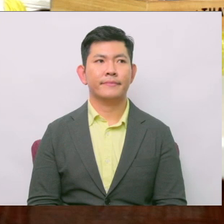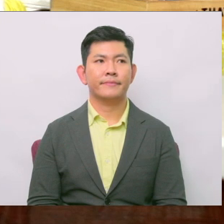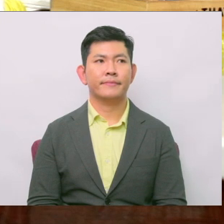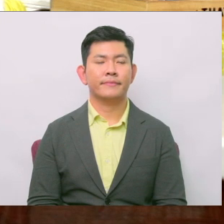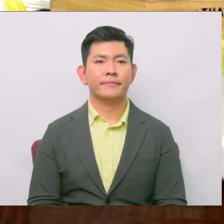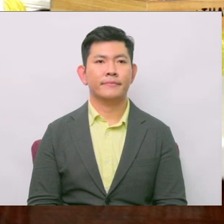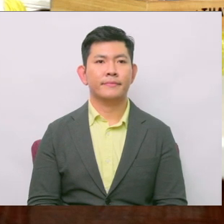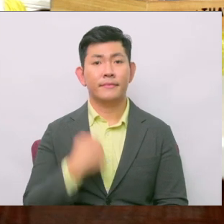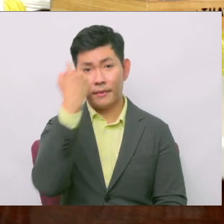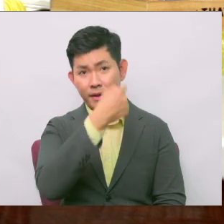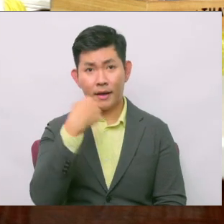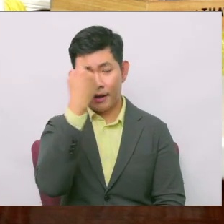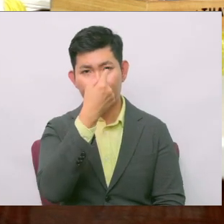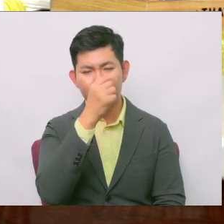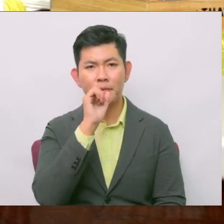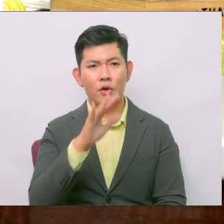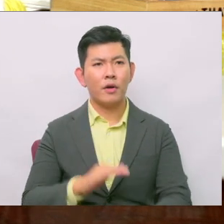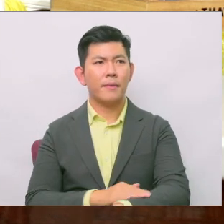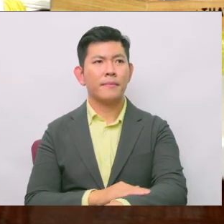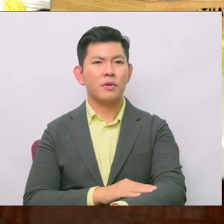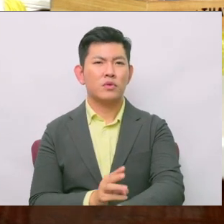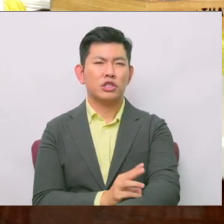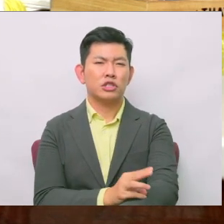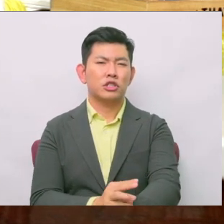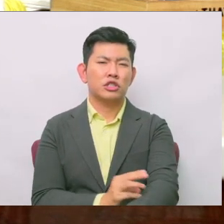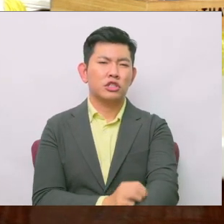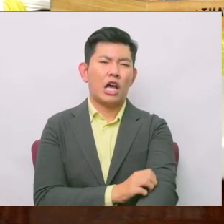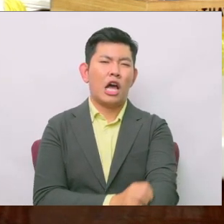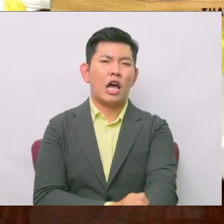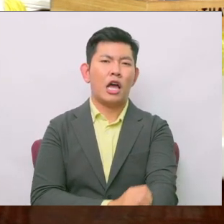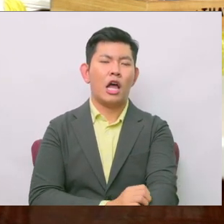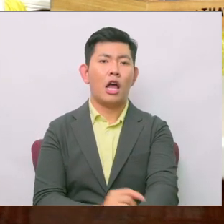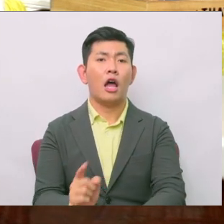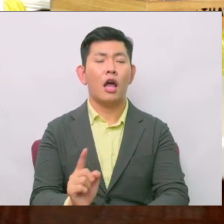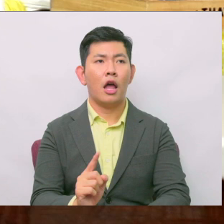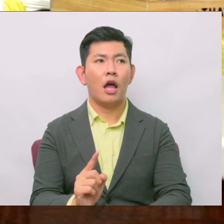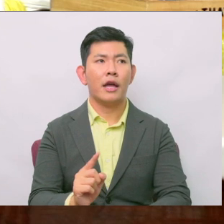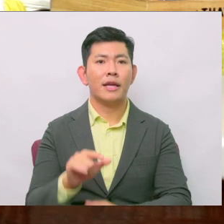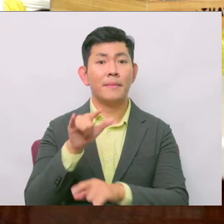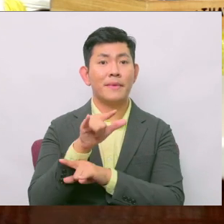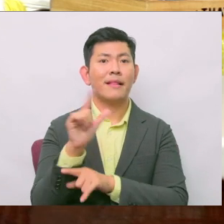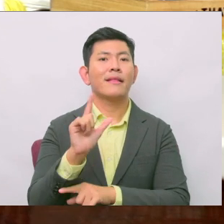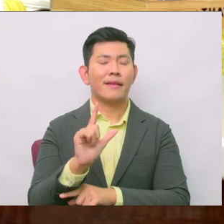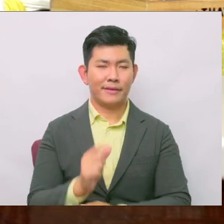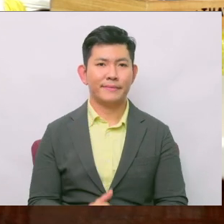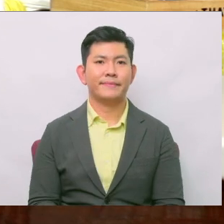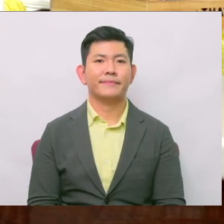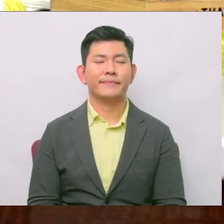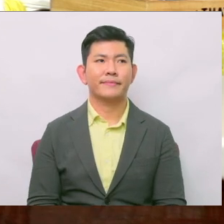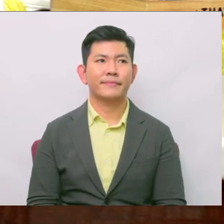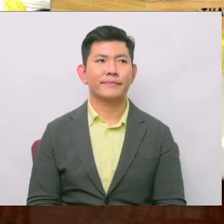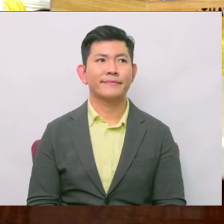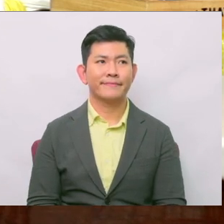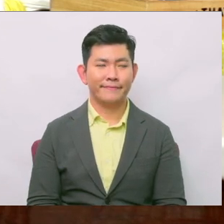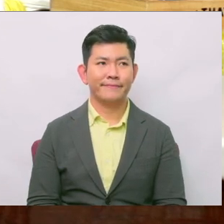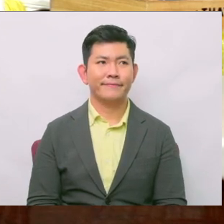ที่บอกว่าผิวเป็นผื่นคันนะคะเราก็อาจจะต้องใช้ขมิ้น เยอะหน่อย นะคะเพราะนั้นเนี่ยก็ดู